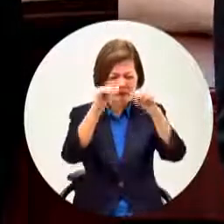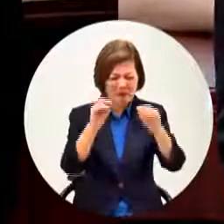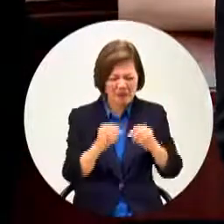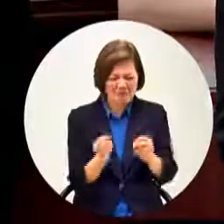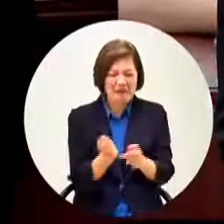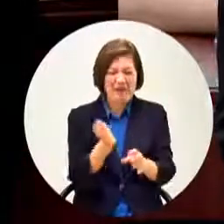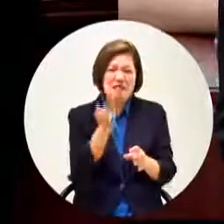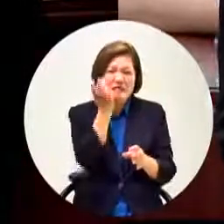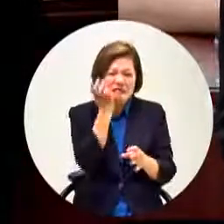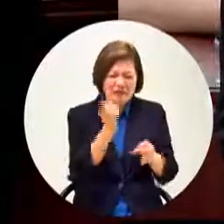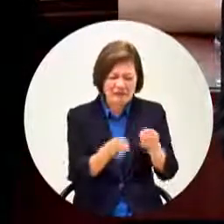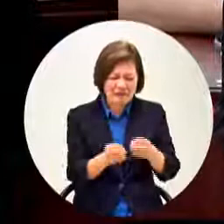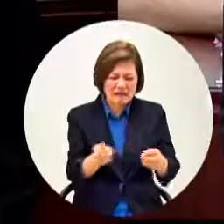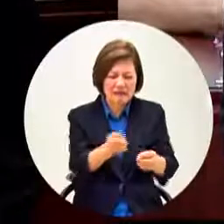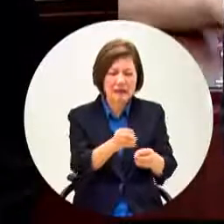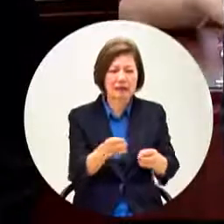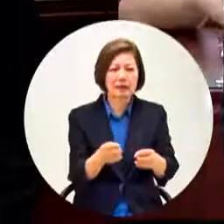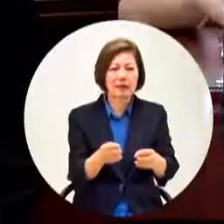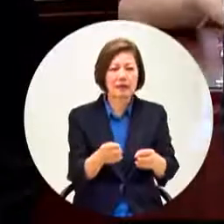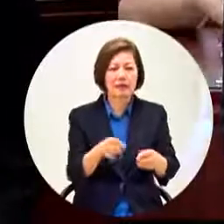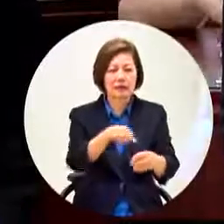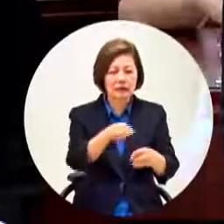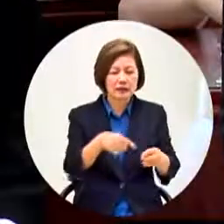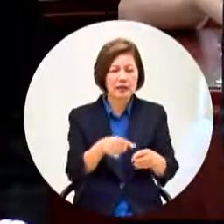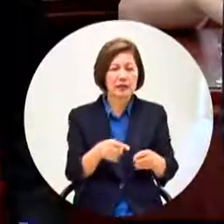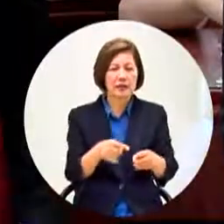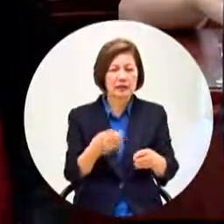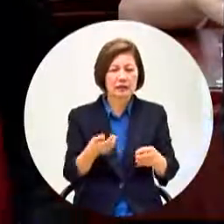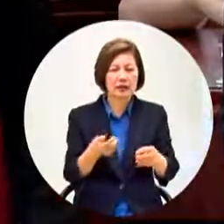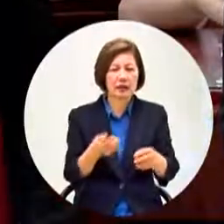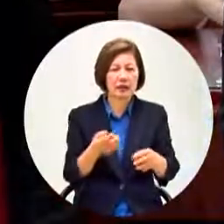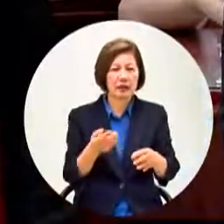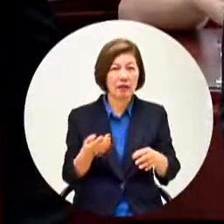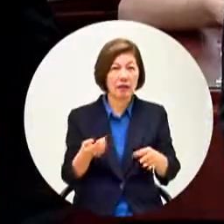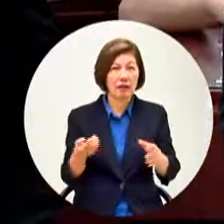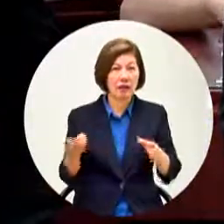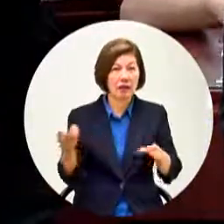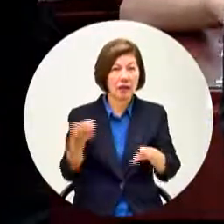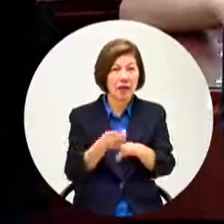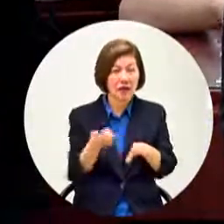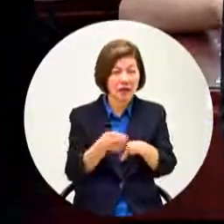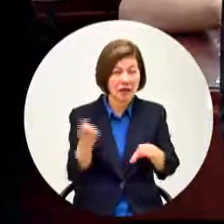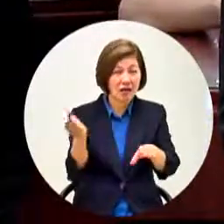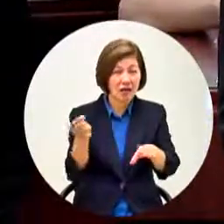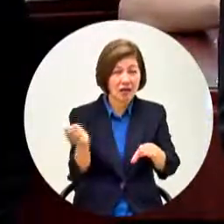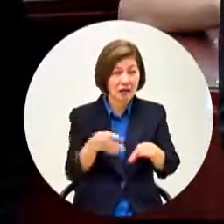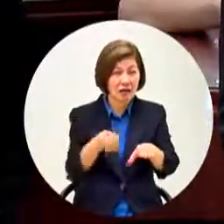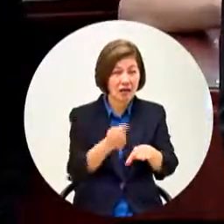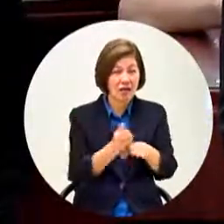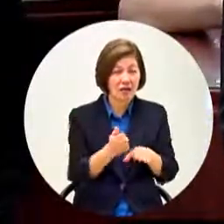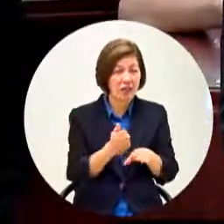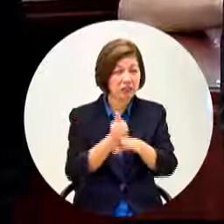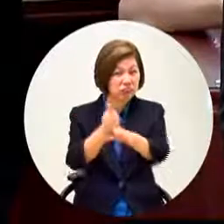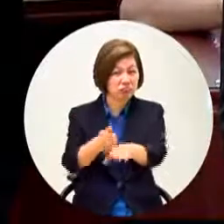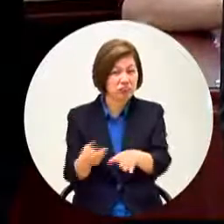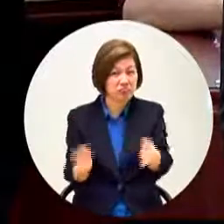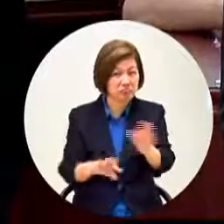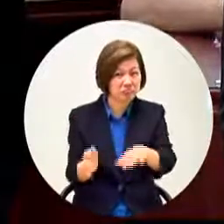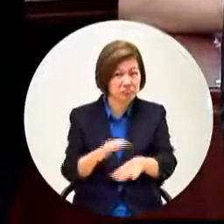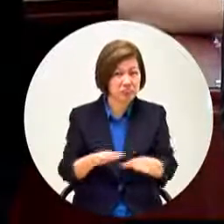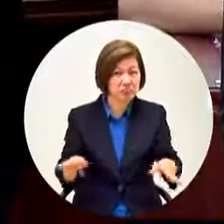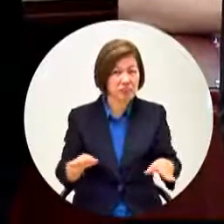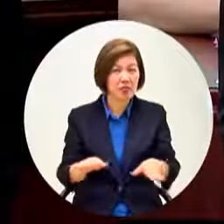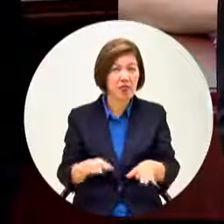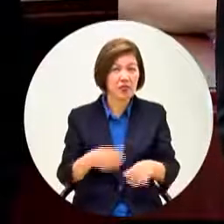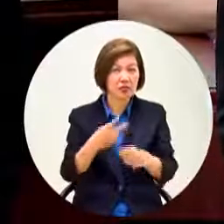化， 灰的部分啊，你搁会当车去掩埋，应该差不多剩两年半的寿命嘛。